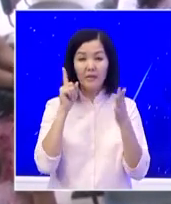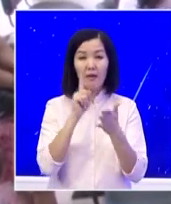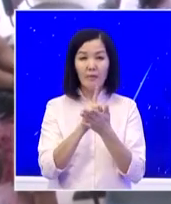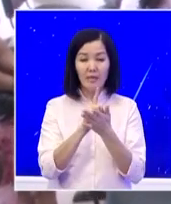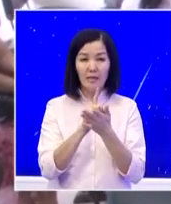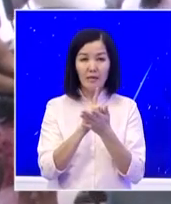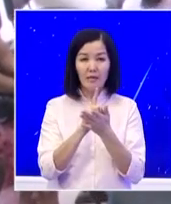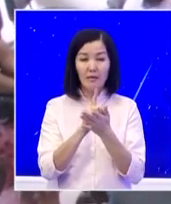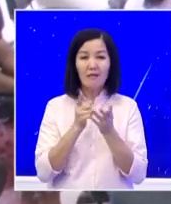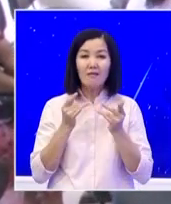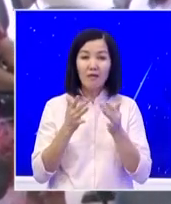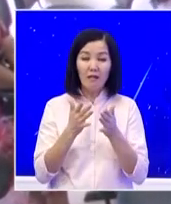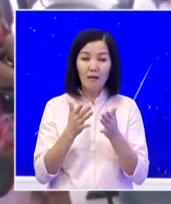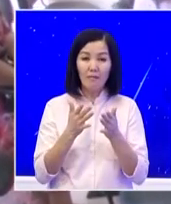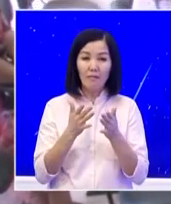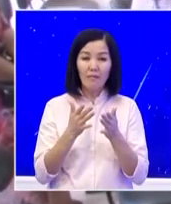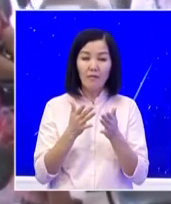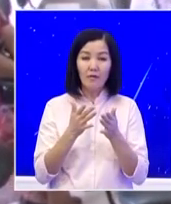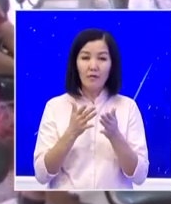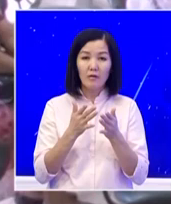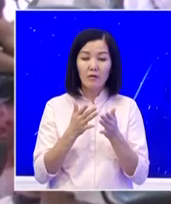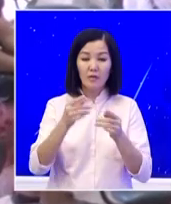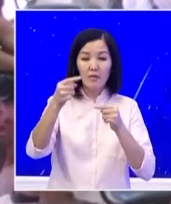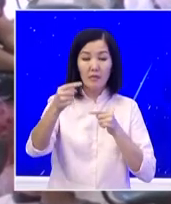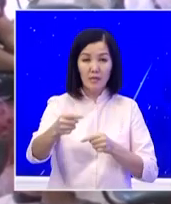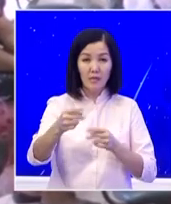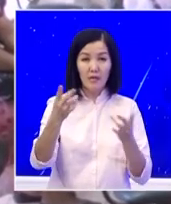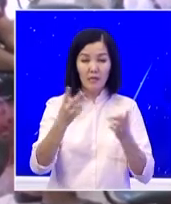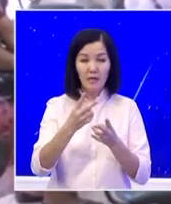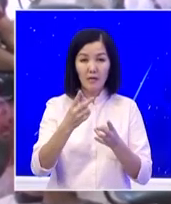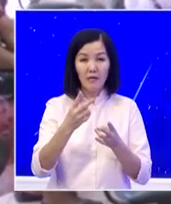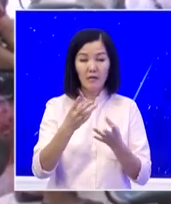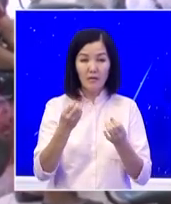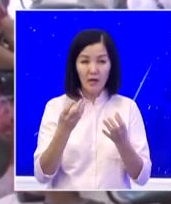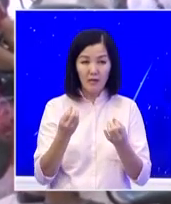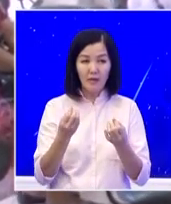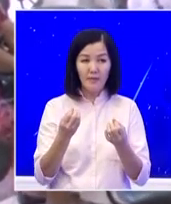маска киюін, социальный дистанцияны сақталуын, сол сияқты